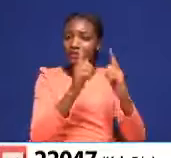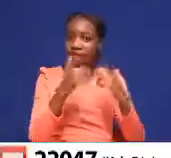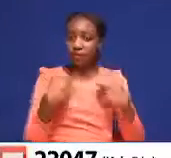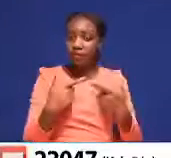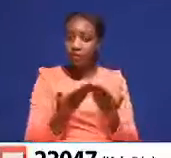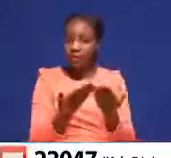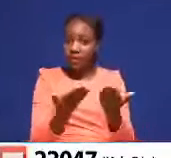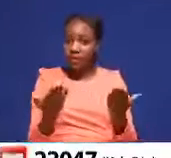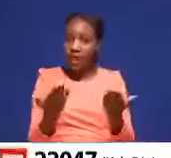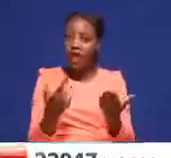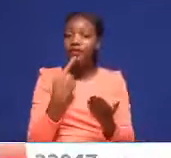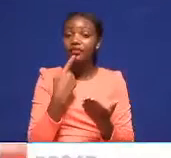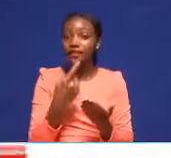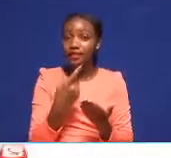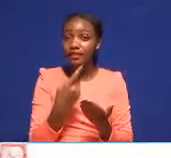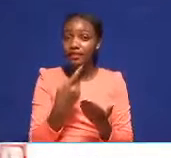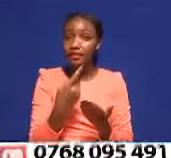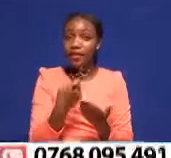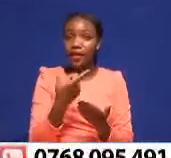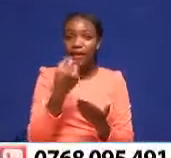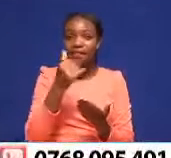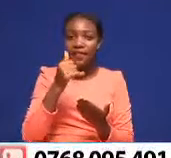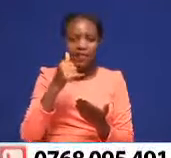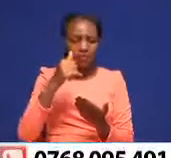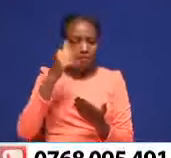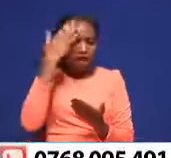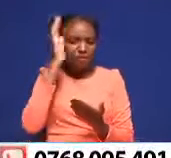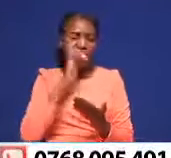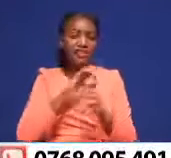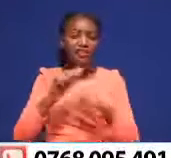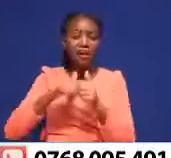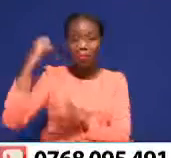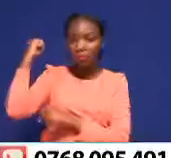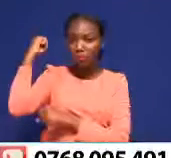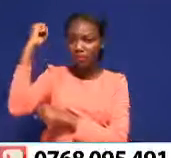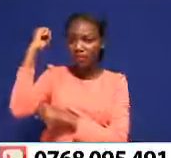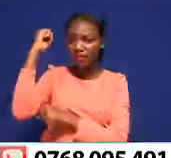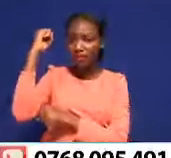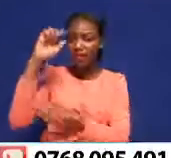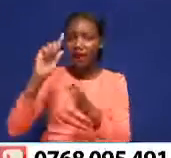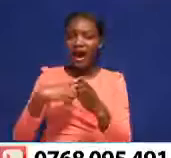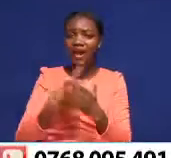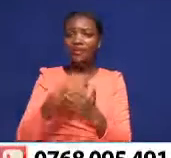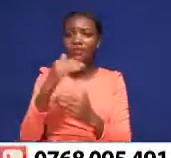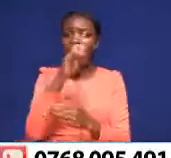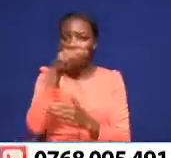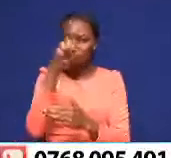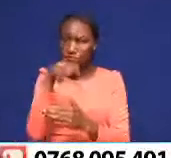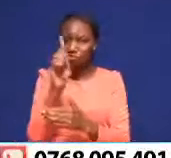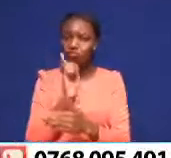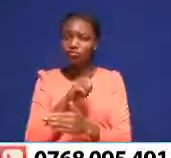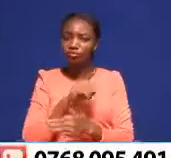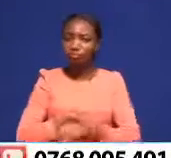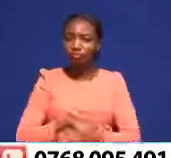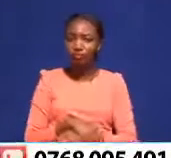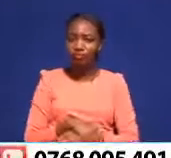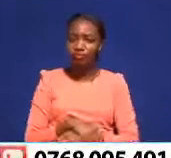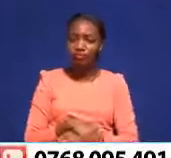hawa wanashikilia misimamo ya kisiasa, misimamo ambayo imekuwa ikikosolewa vikali.